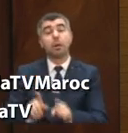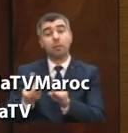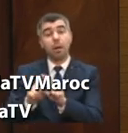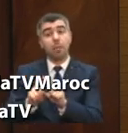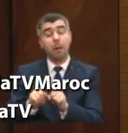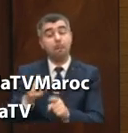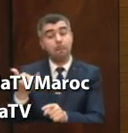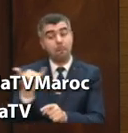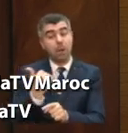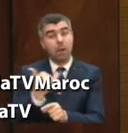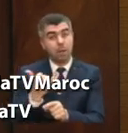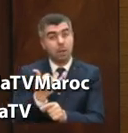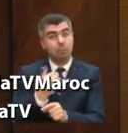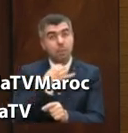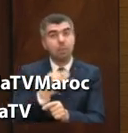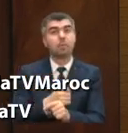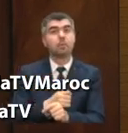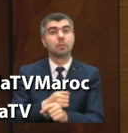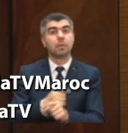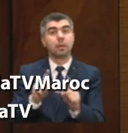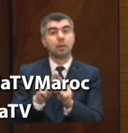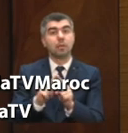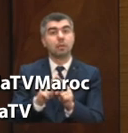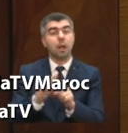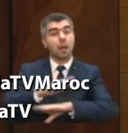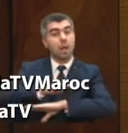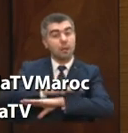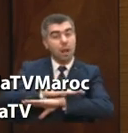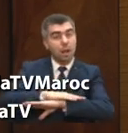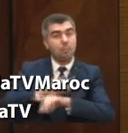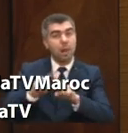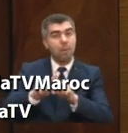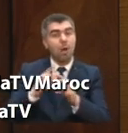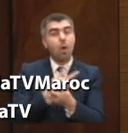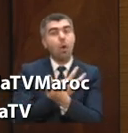الاحترازية من خلال تشجيع المشغلين على تمتيع الأجراء